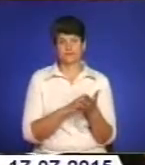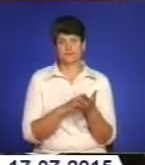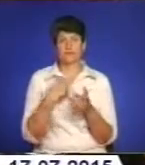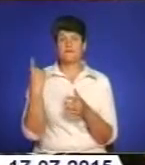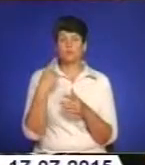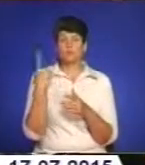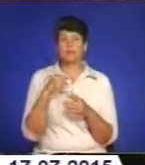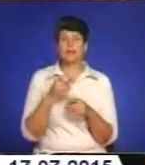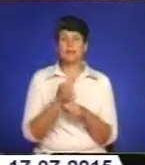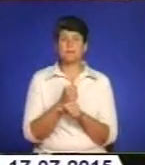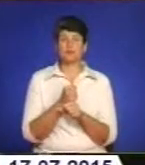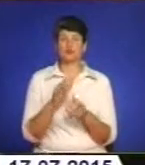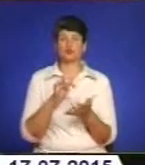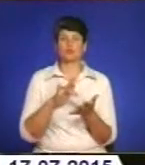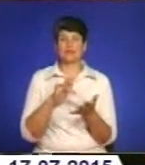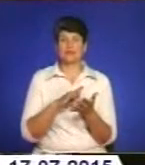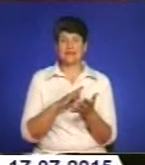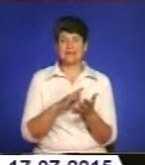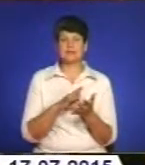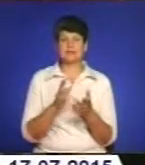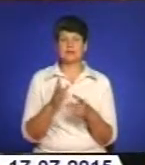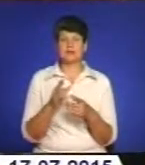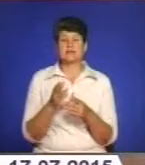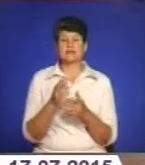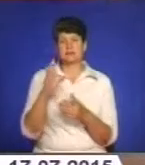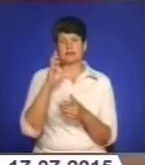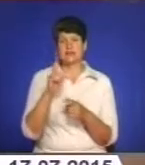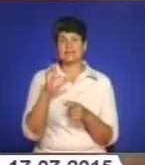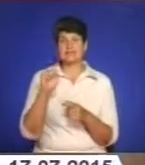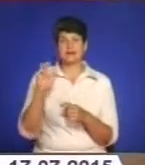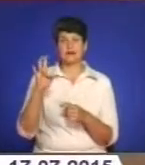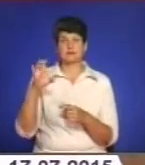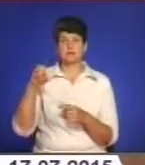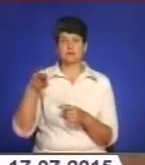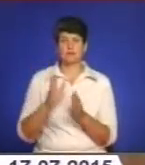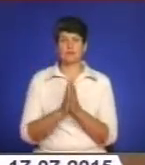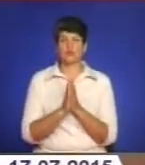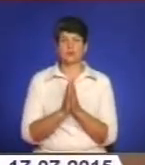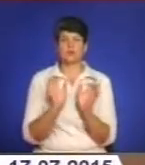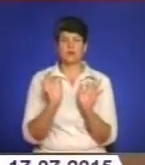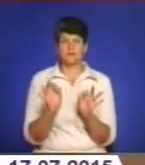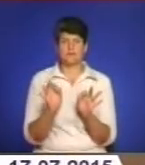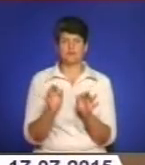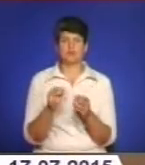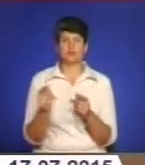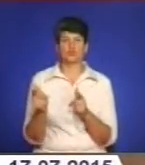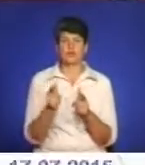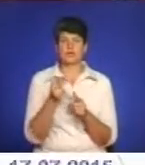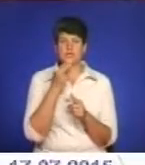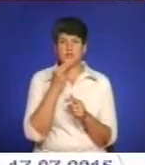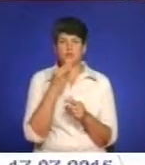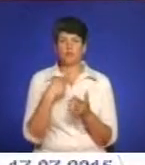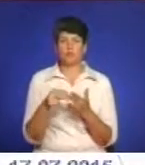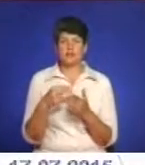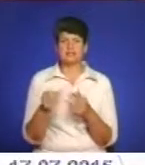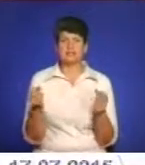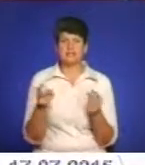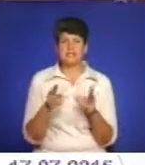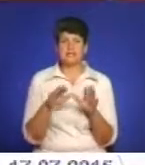обласному лабораторному центрі Держсанепідемслужби рекомендують правильно готувати їжу, продукти купувати у спеціально відведених для цього місцях та стежити